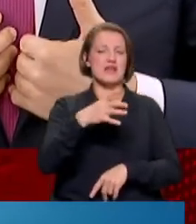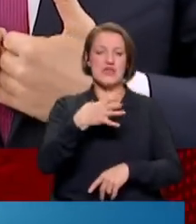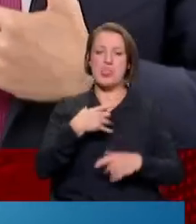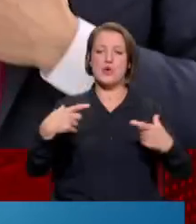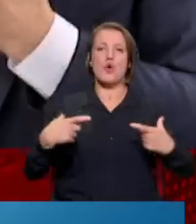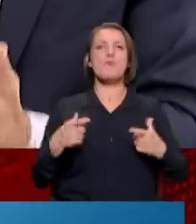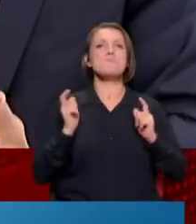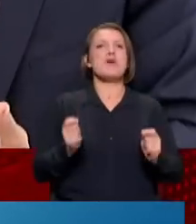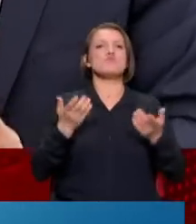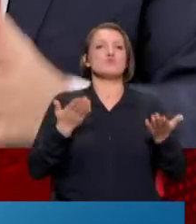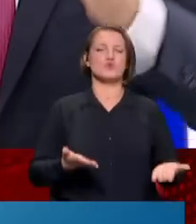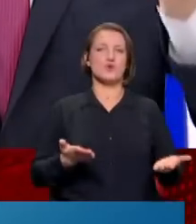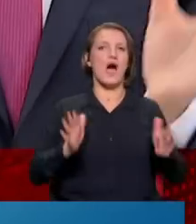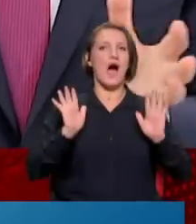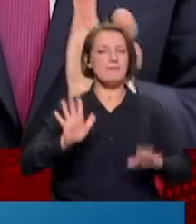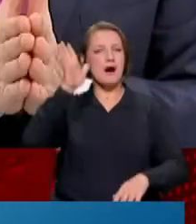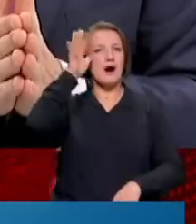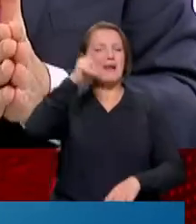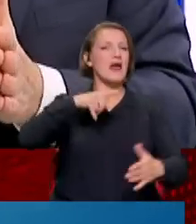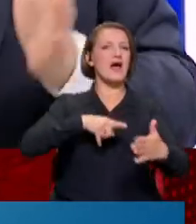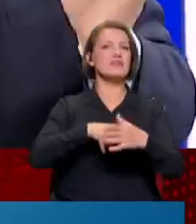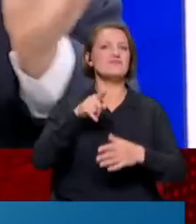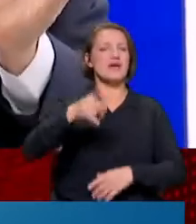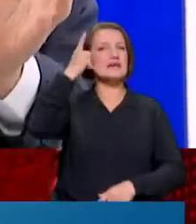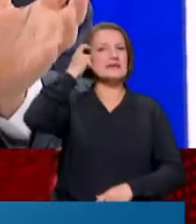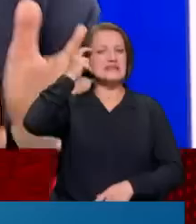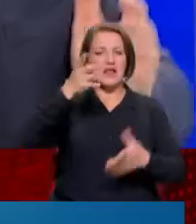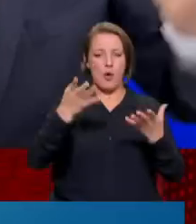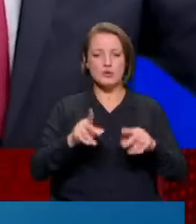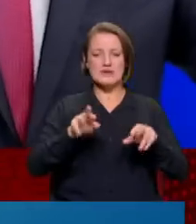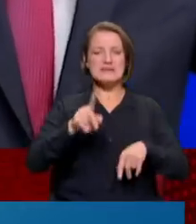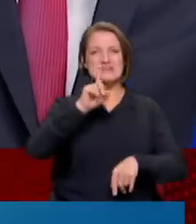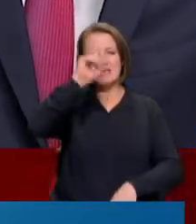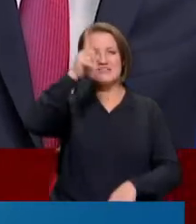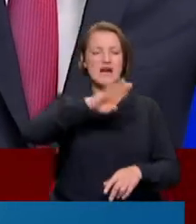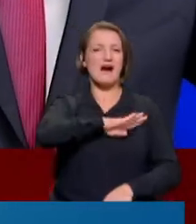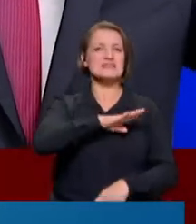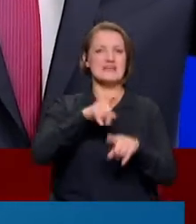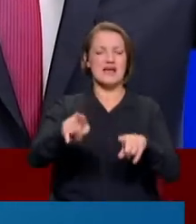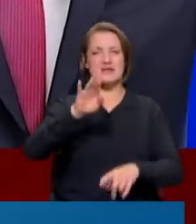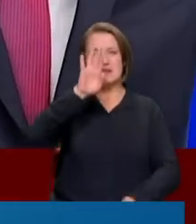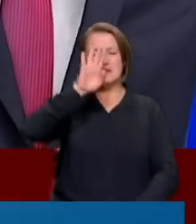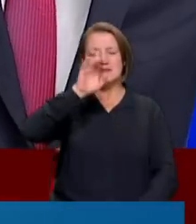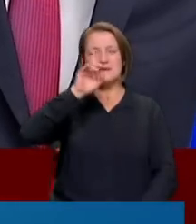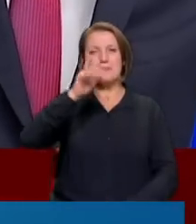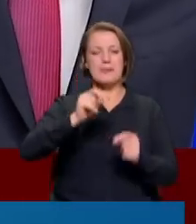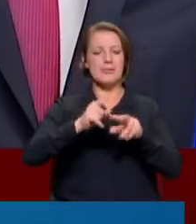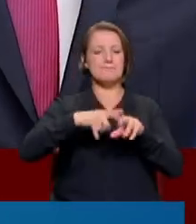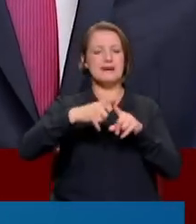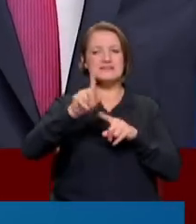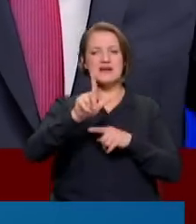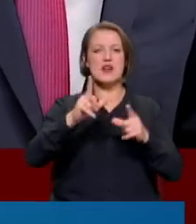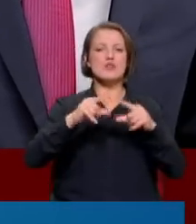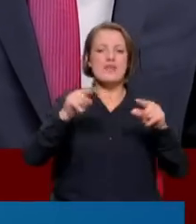kendini korumak zorundadır ama ABD'nin hedefi İsrail'de olduğu gibi sadece Gazze sadece Batı Şeria sadece